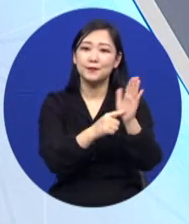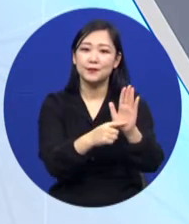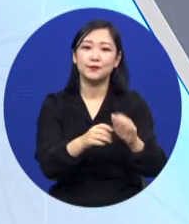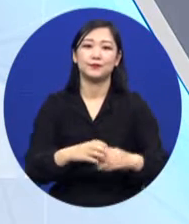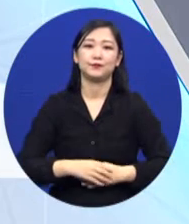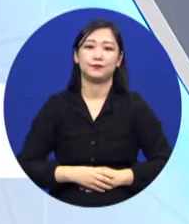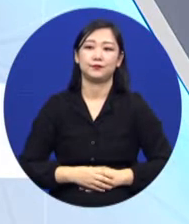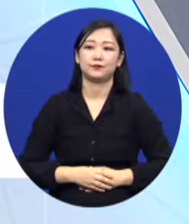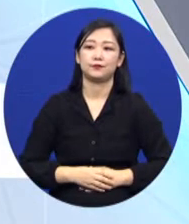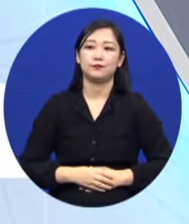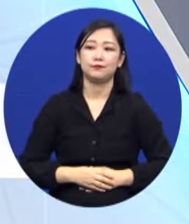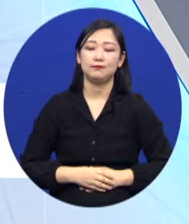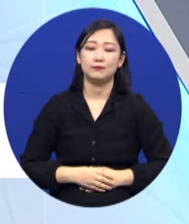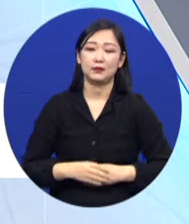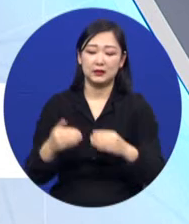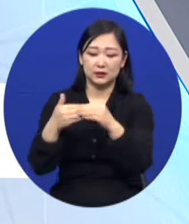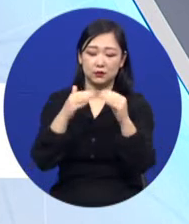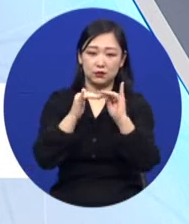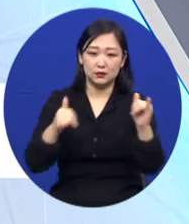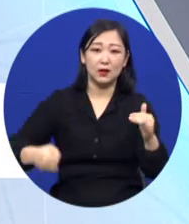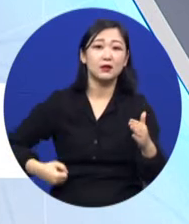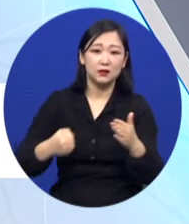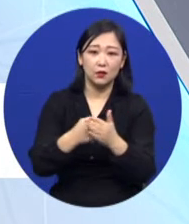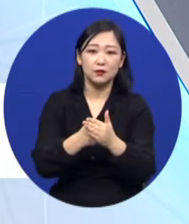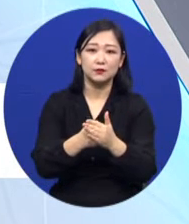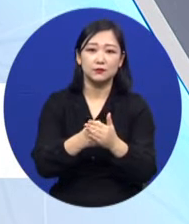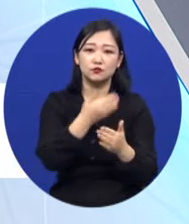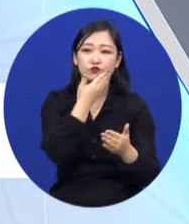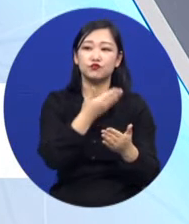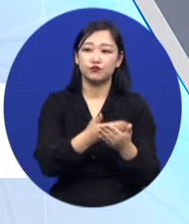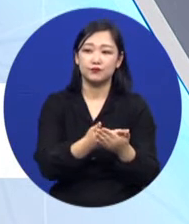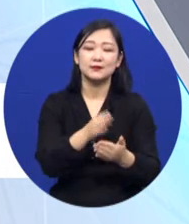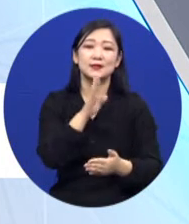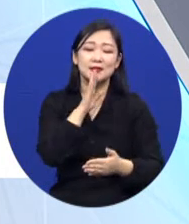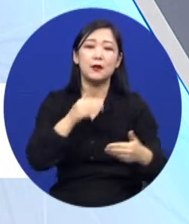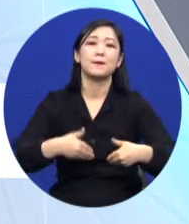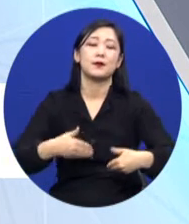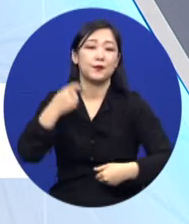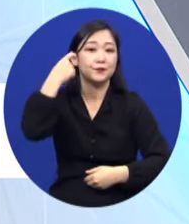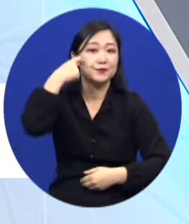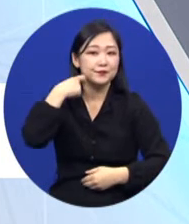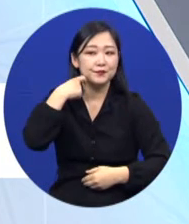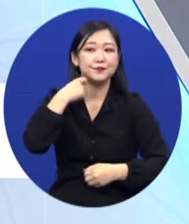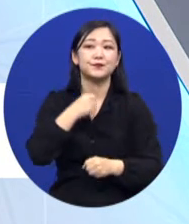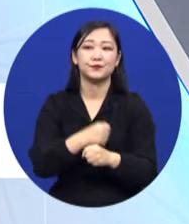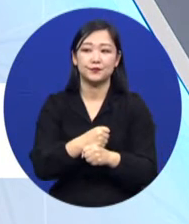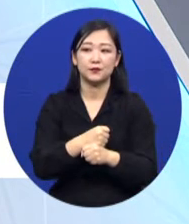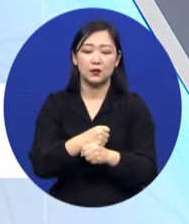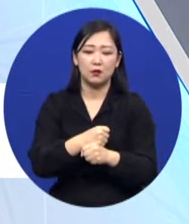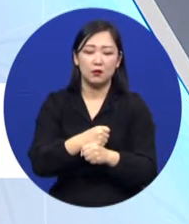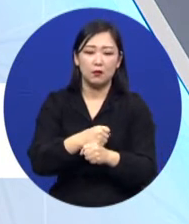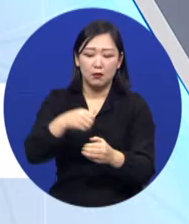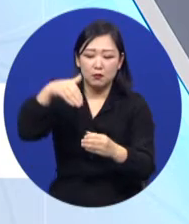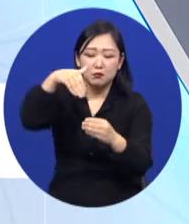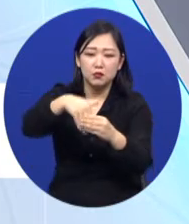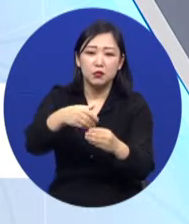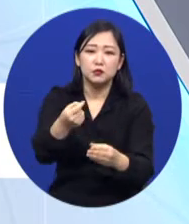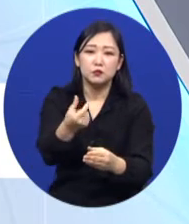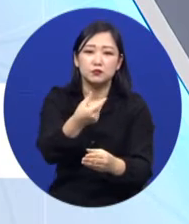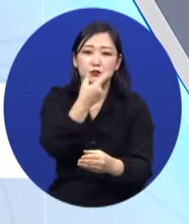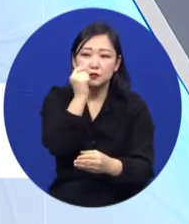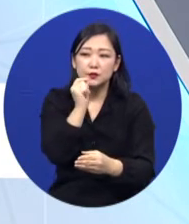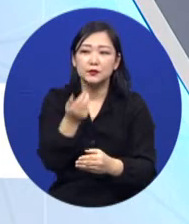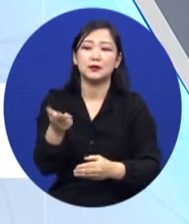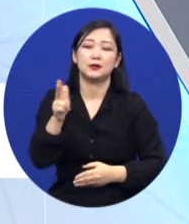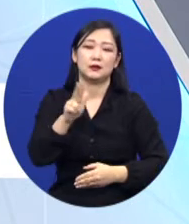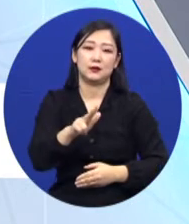지도자의 결단력이 제일 핵심적인 문제 같습니다. 진짜 필요하다고 느끼고 표가 좀 떨어지더라도